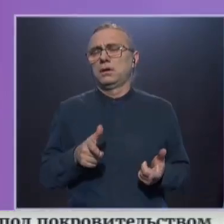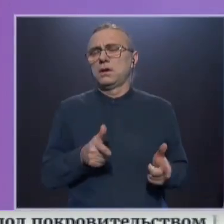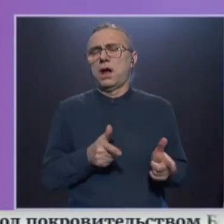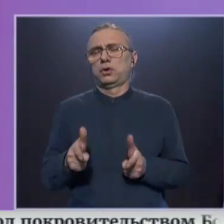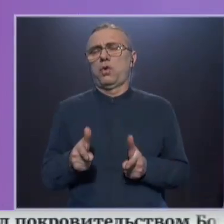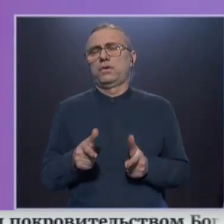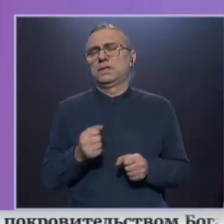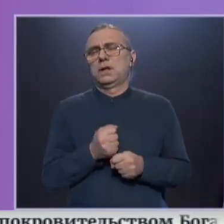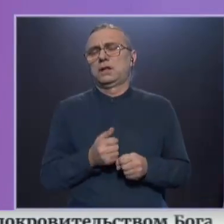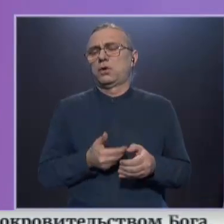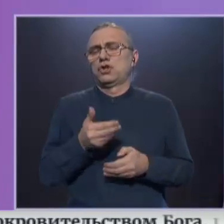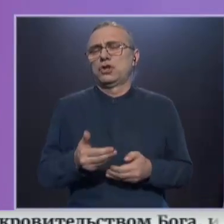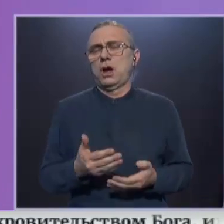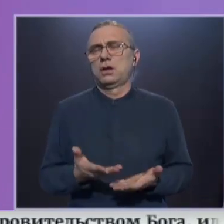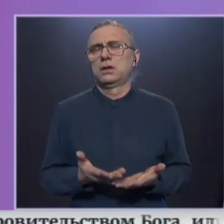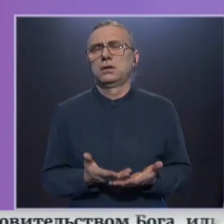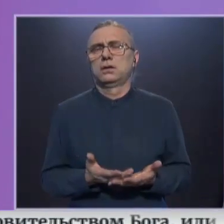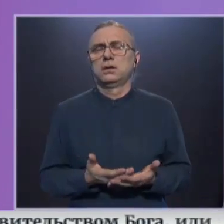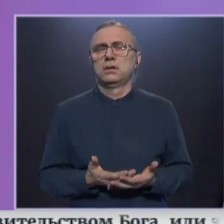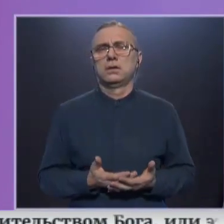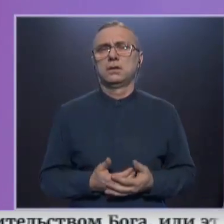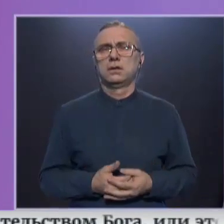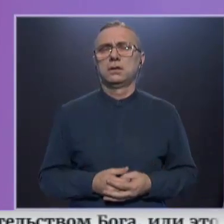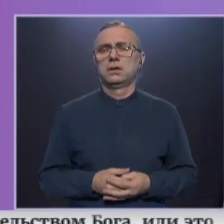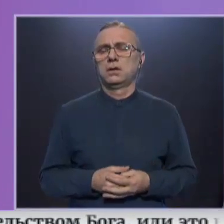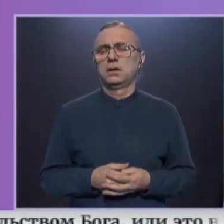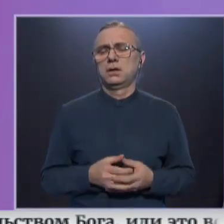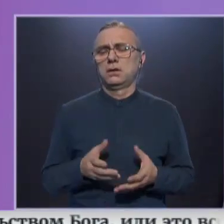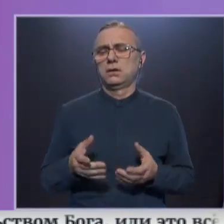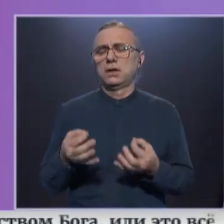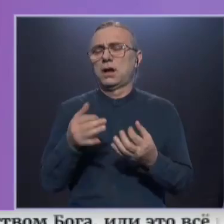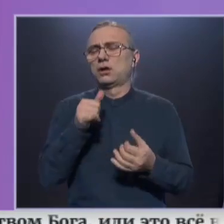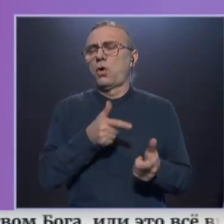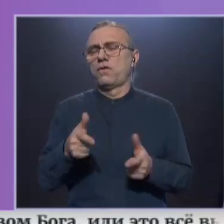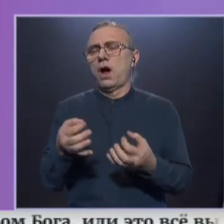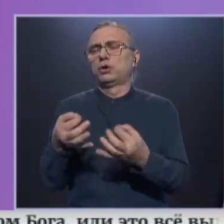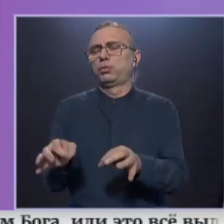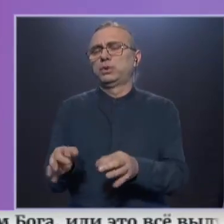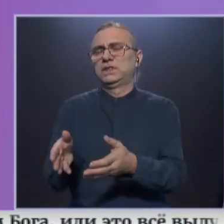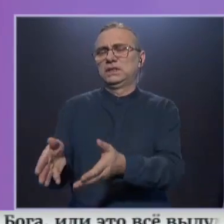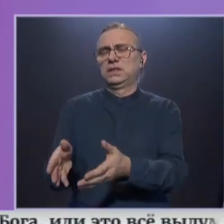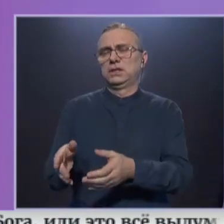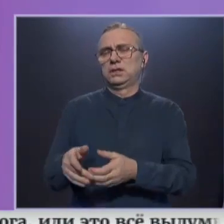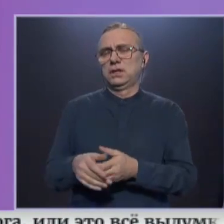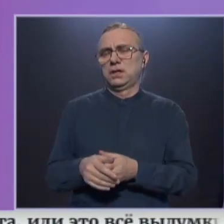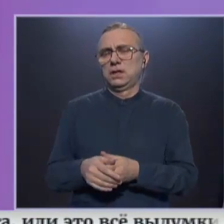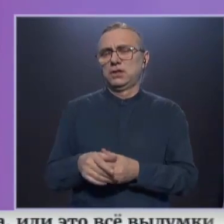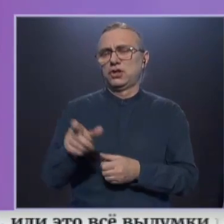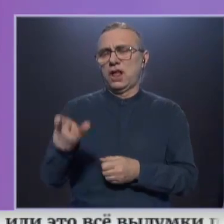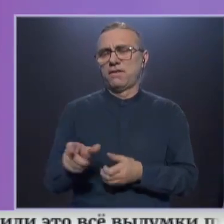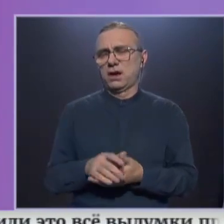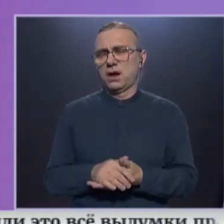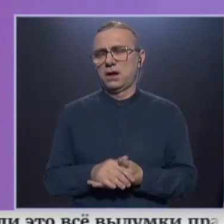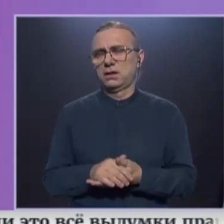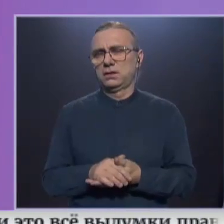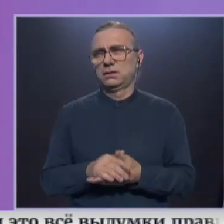просто помнить, сатана же обманывает. Он говорит, ты когда цепляешься за человека, это по любви, это не по любви, это по собственничеству, по гордости. Когда